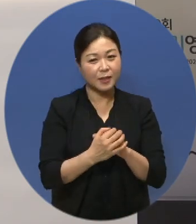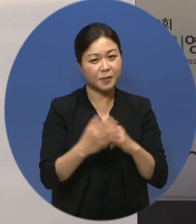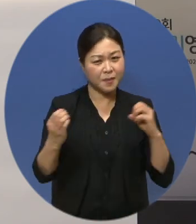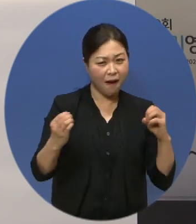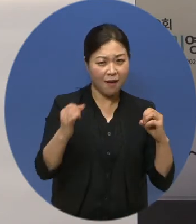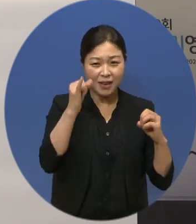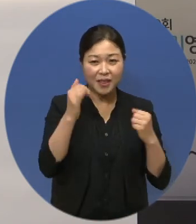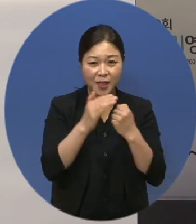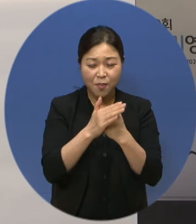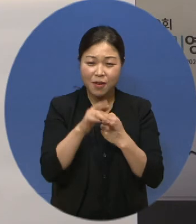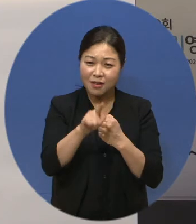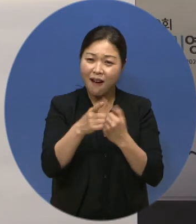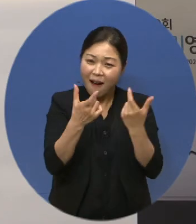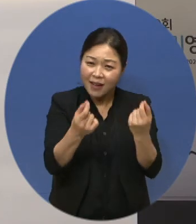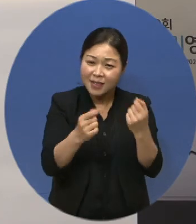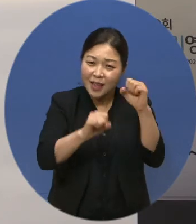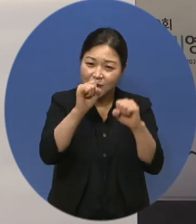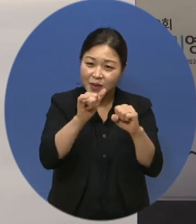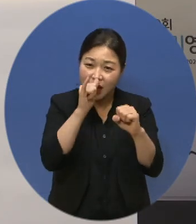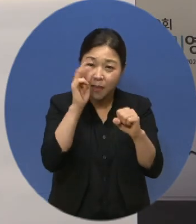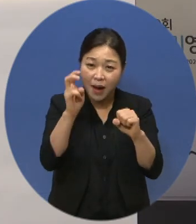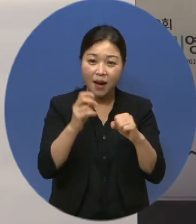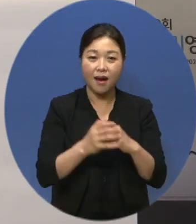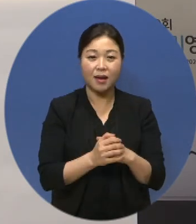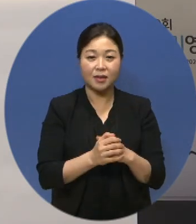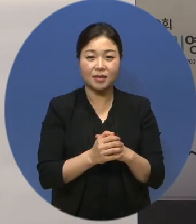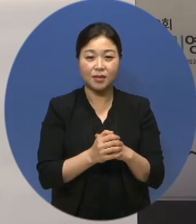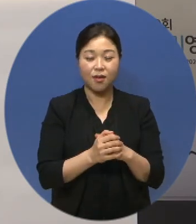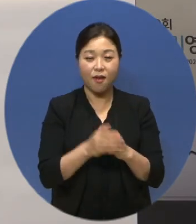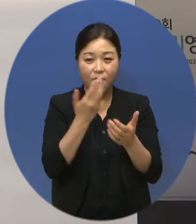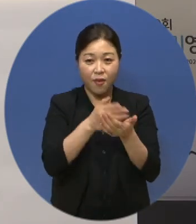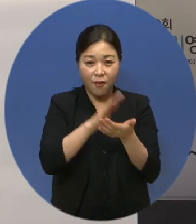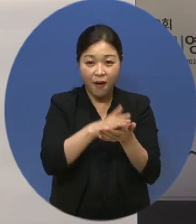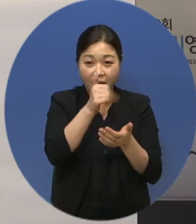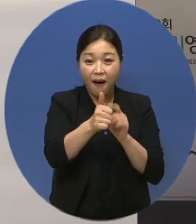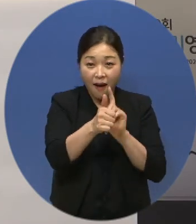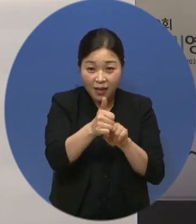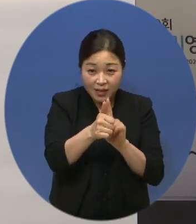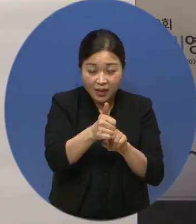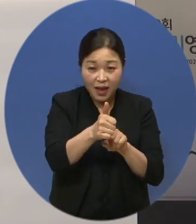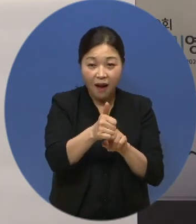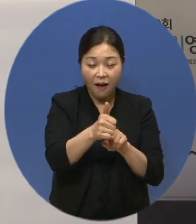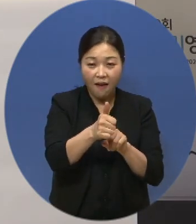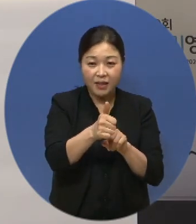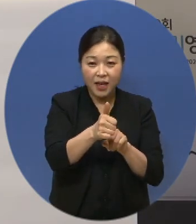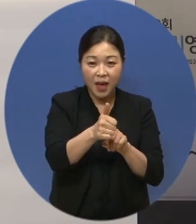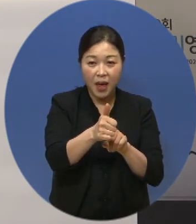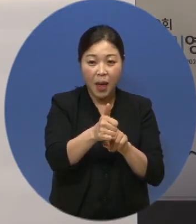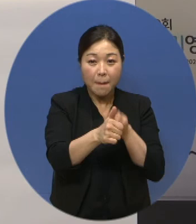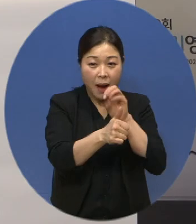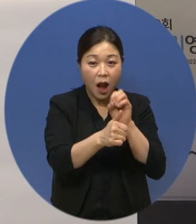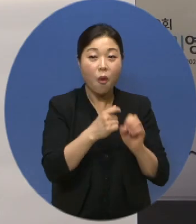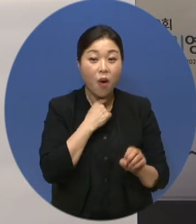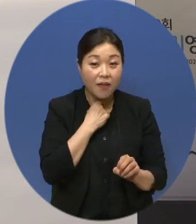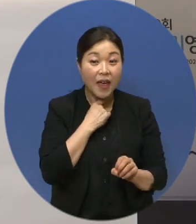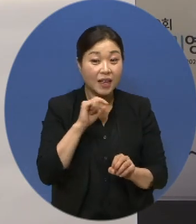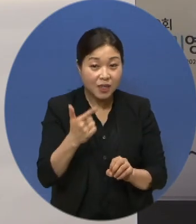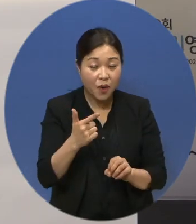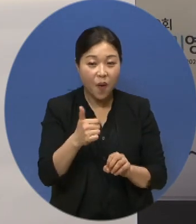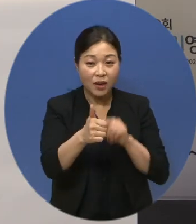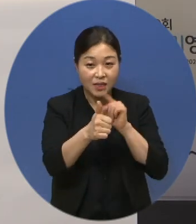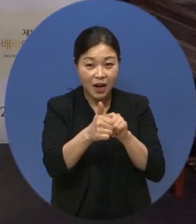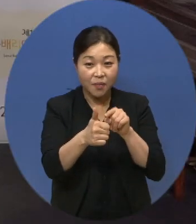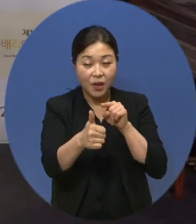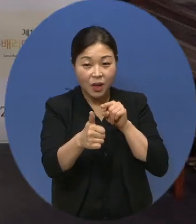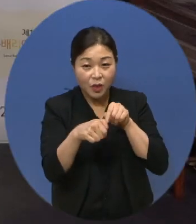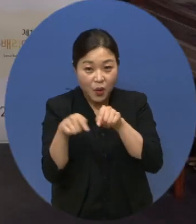했던 게 아닐까? 그러니까 아. 그 에어컨 기사한테 진짜 볼 일이 있어서가 아니라 이 사람을 통해서 저 사람을 도발하고 싶다라는 어떤